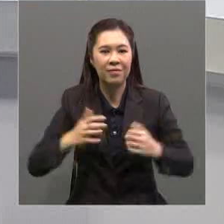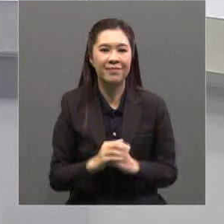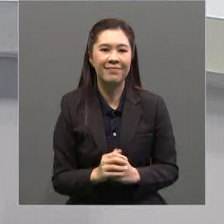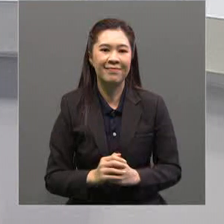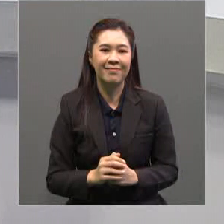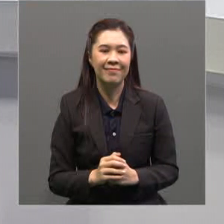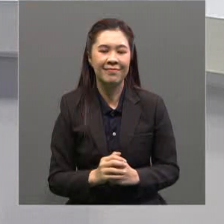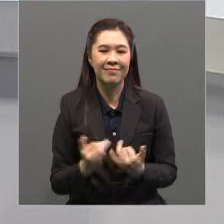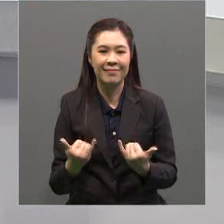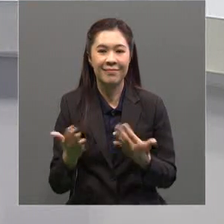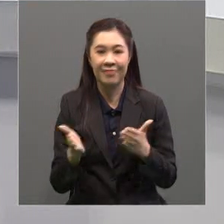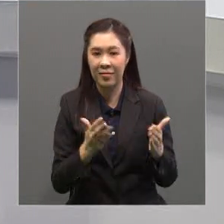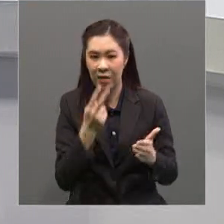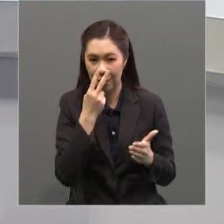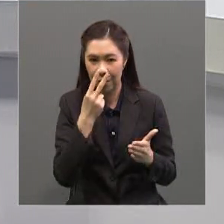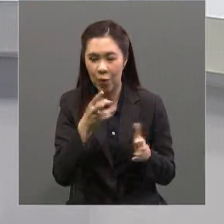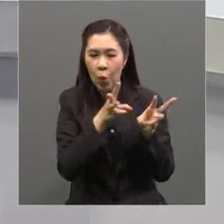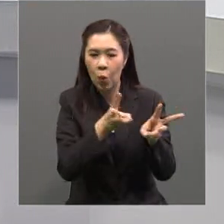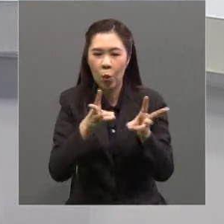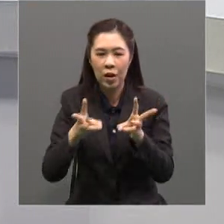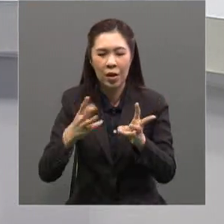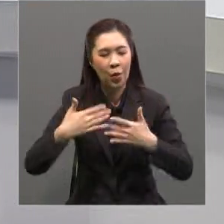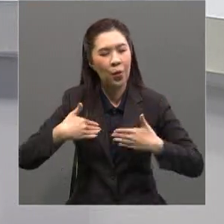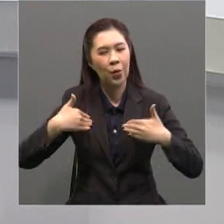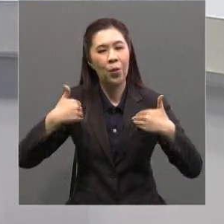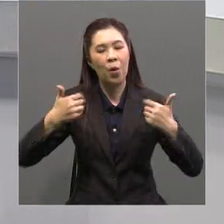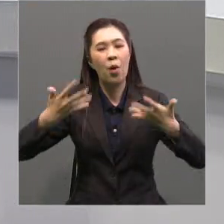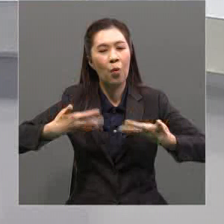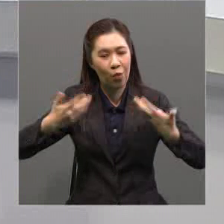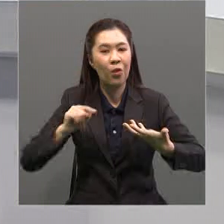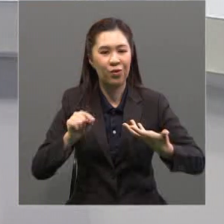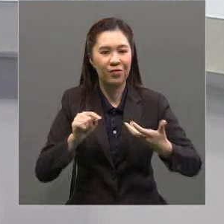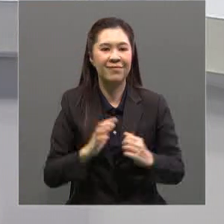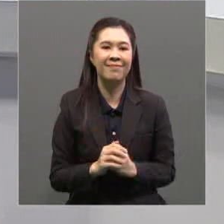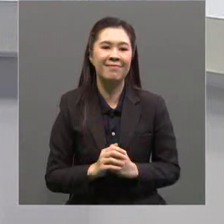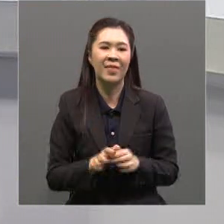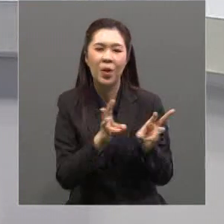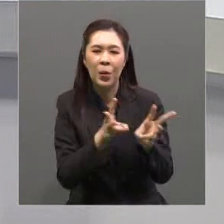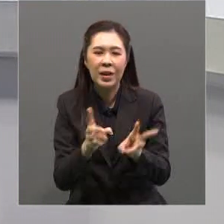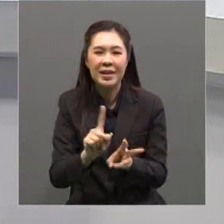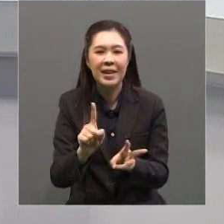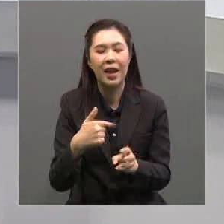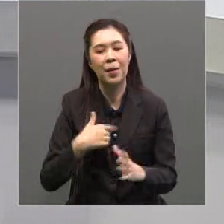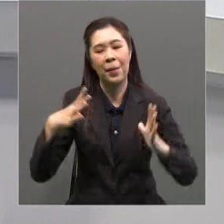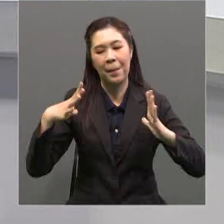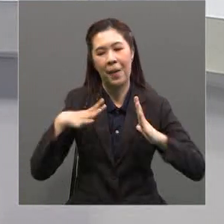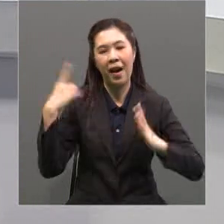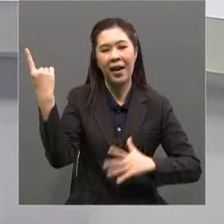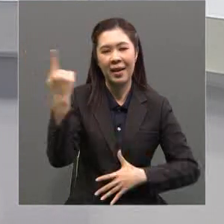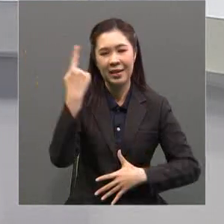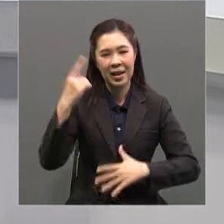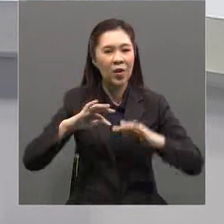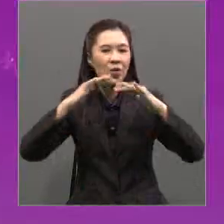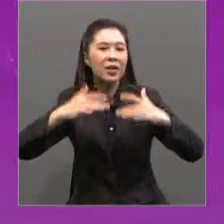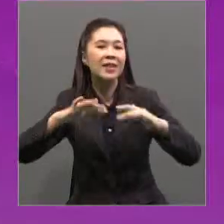ะทีนี้พาคุณผู้ชมมาดูวิธีการคลายร้อนกันบ้างอากาศร้อนๆแบบนี้ก็ทำให้หลายคนหาวิธีคลายร้อนด้วยการไปเที่ยวพักผ่อนตามชายหาดต่างๆนะ